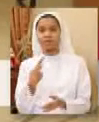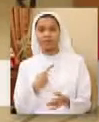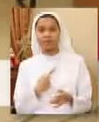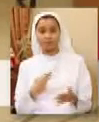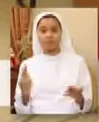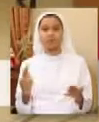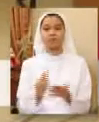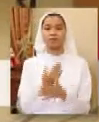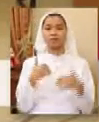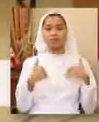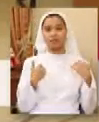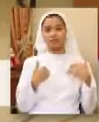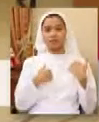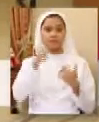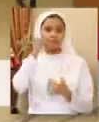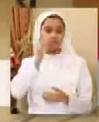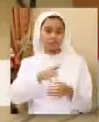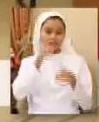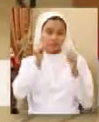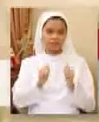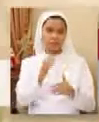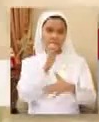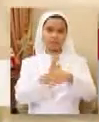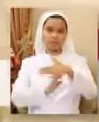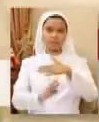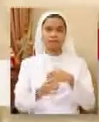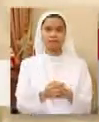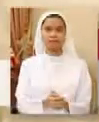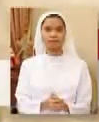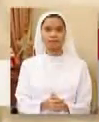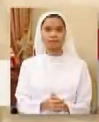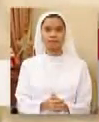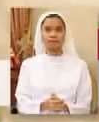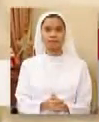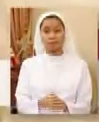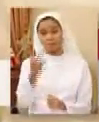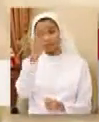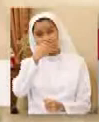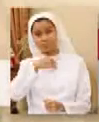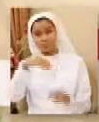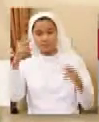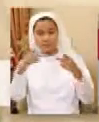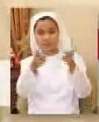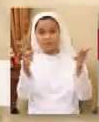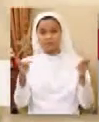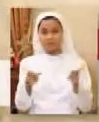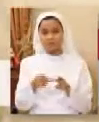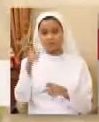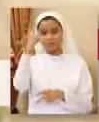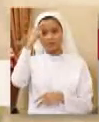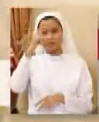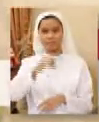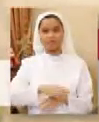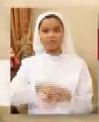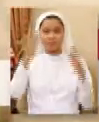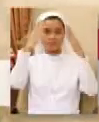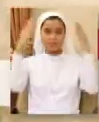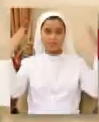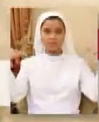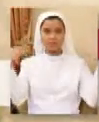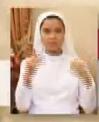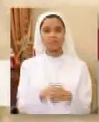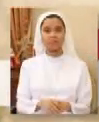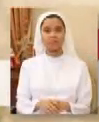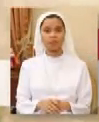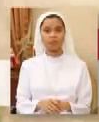pumasok sa napakaganda ng kanilang place ng kanilang area, may basketball area sila for these children. You know, Tess, when I